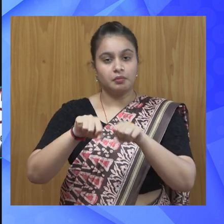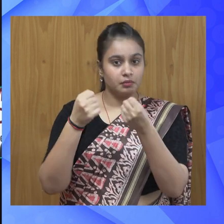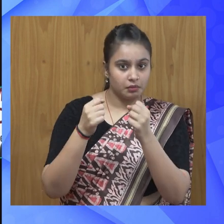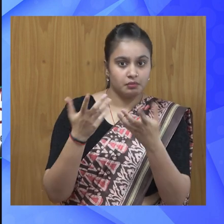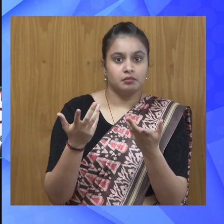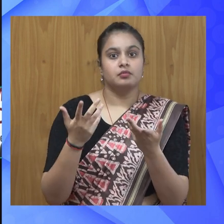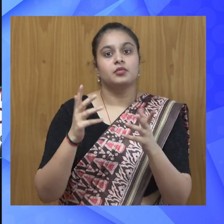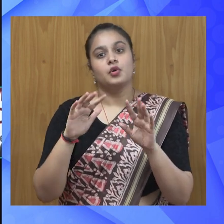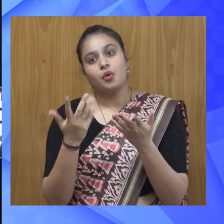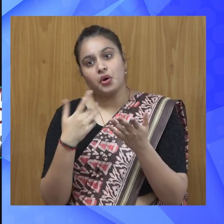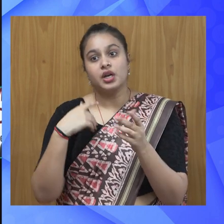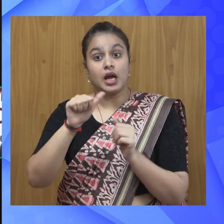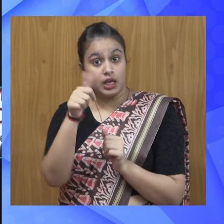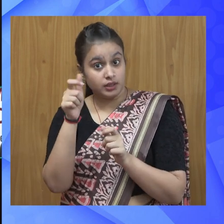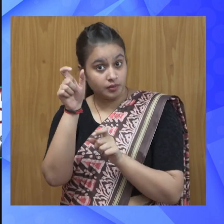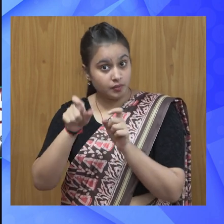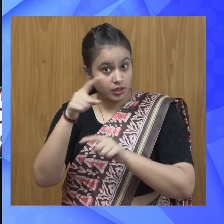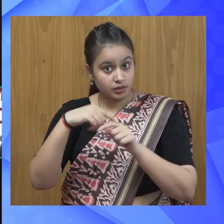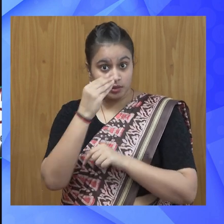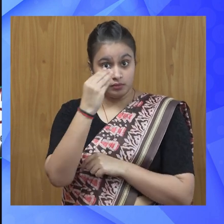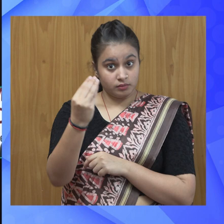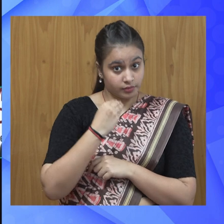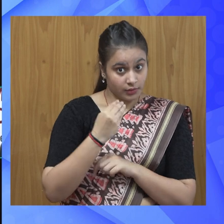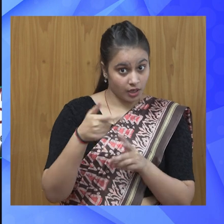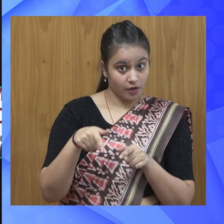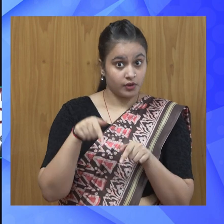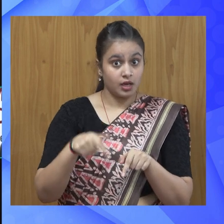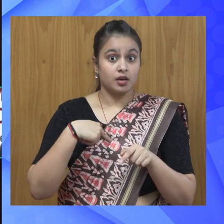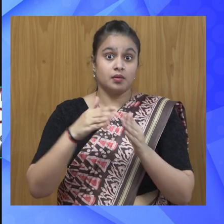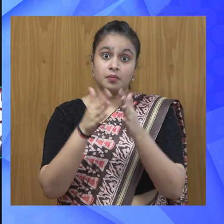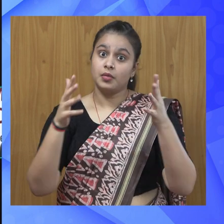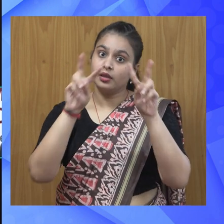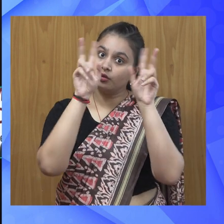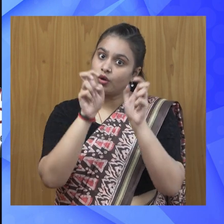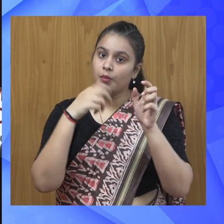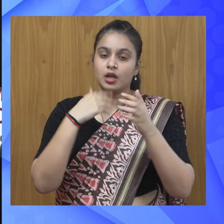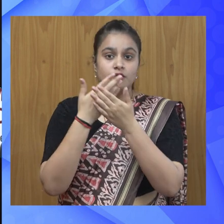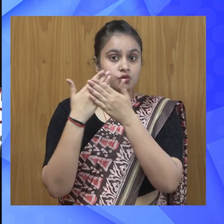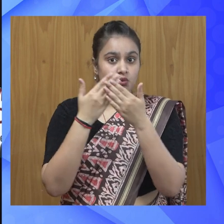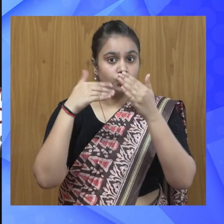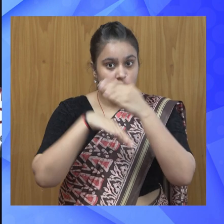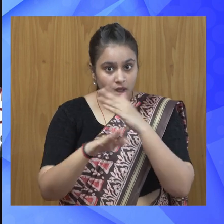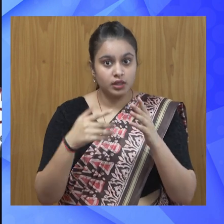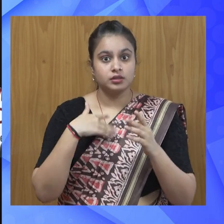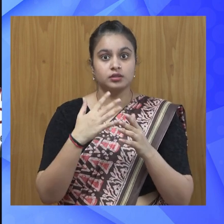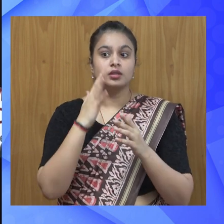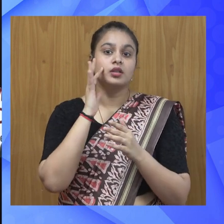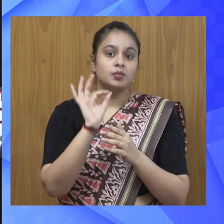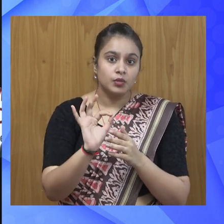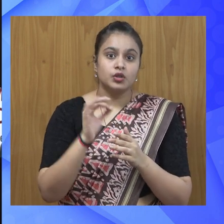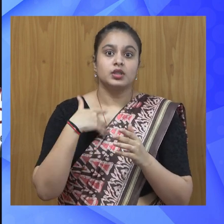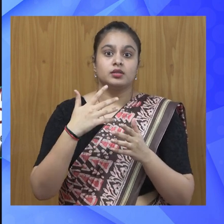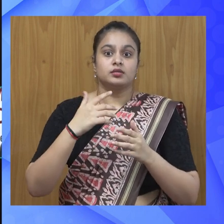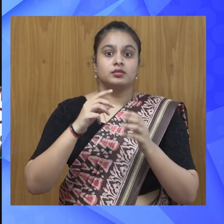है। बुलिंग और जो है ये बहुत बड़ा एक विषय है जो स्कूल में जो काफी हद तक स्ट्रेस और एंजाइटी